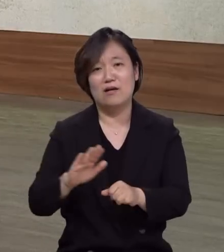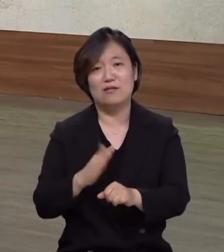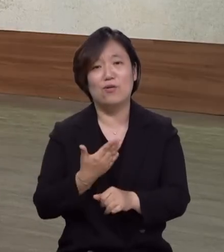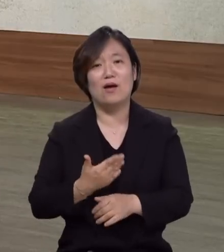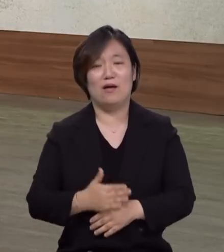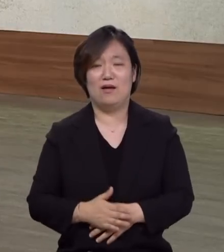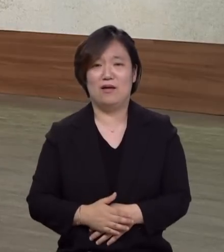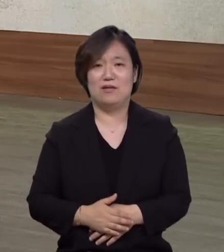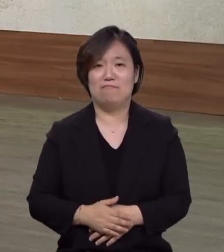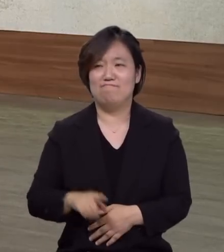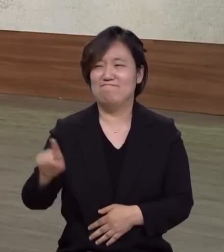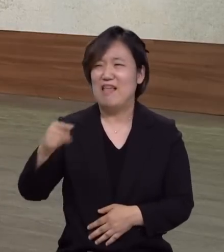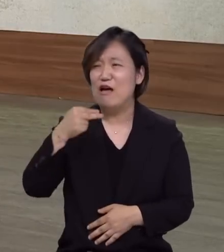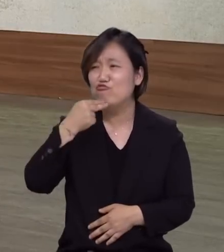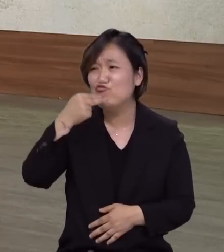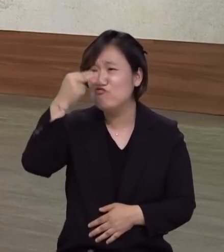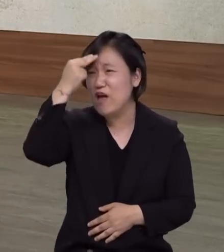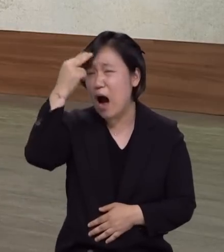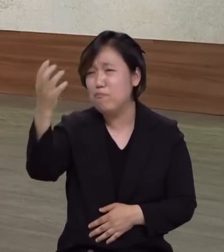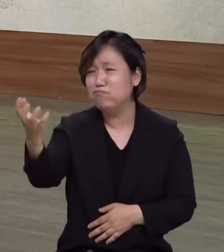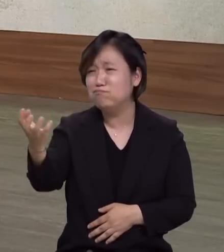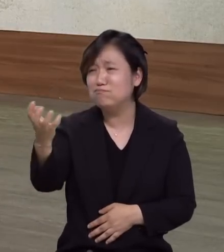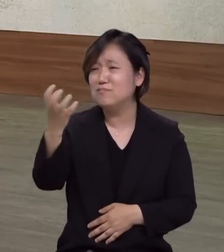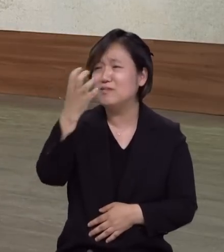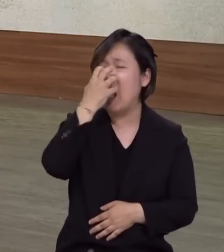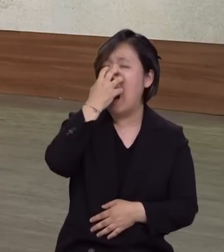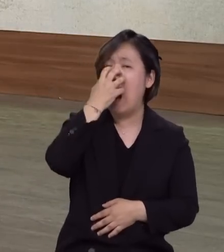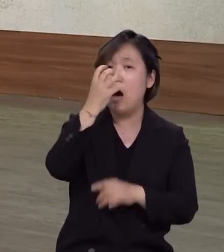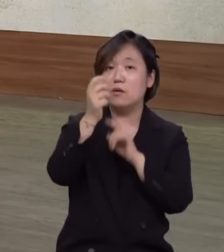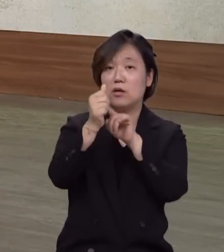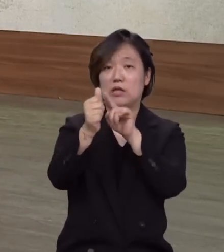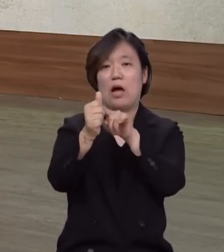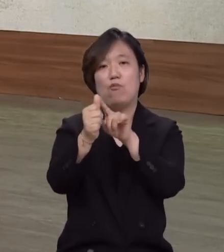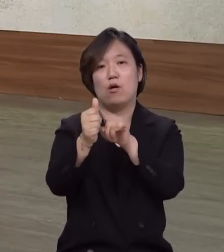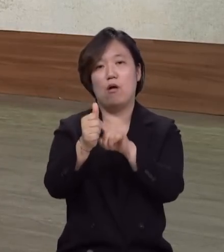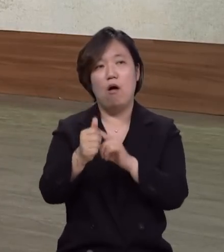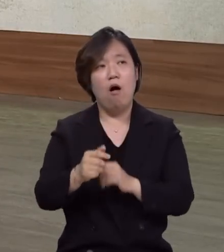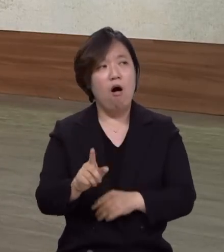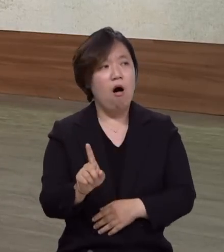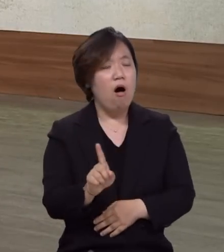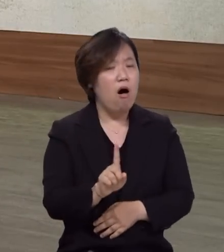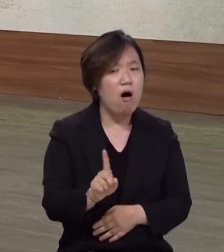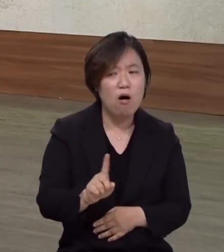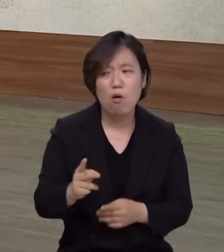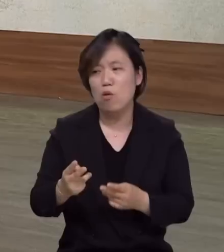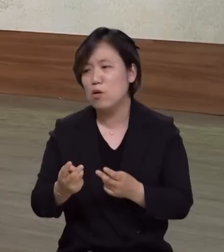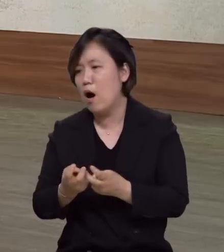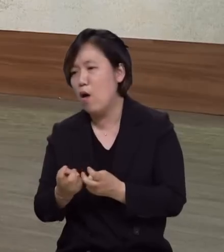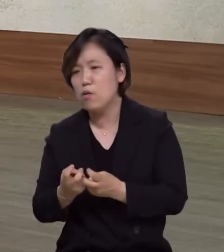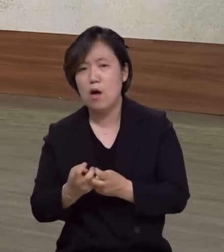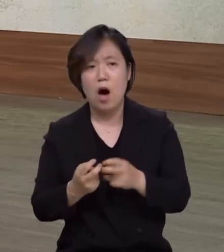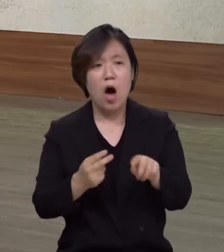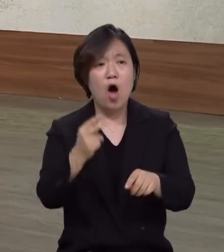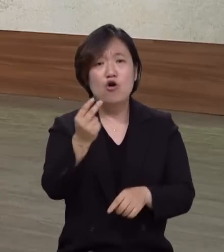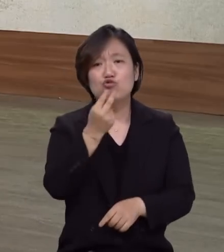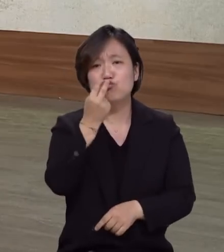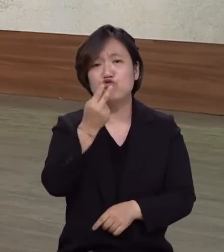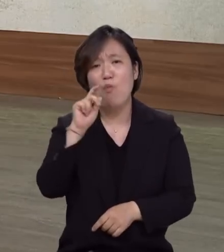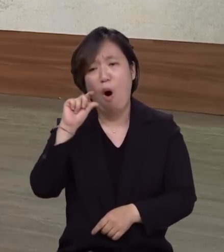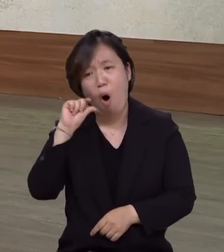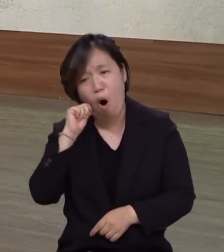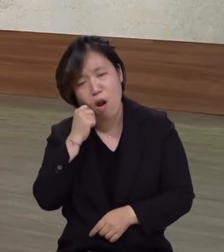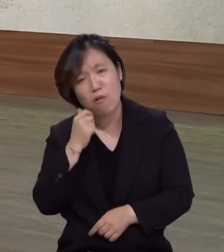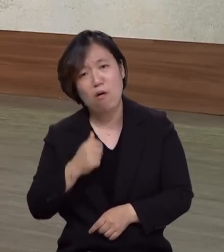술잔이 콧등에 붙어버린 첫 번째 나무꾼은 이러지도 못하고 저러지도 못하고 숨도